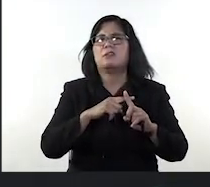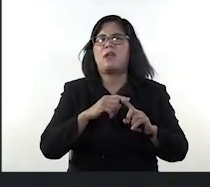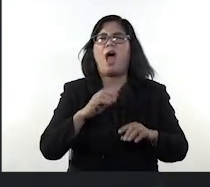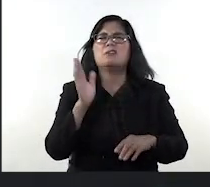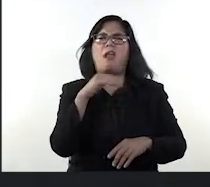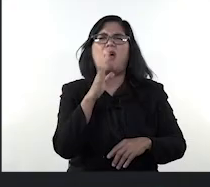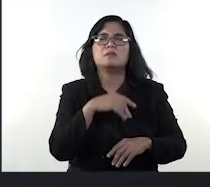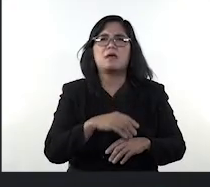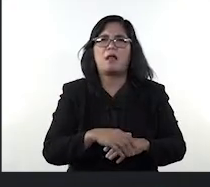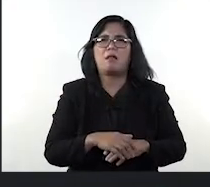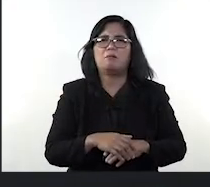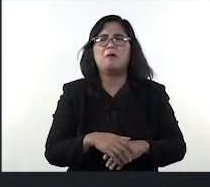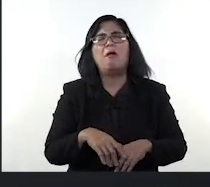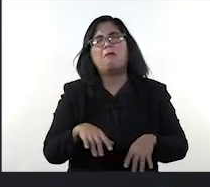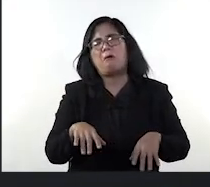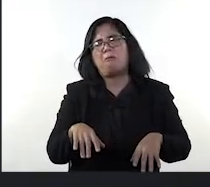keras